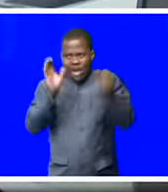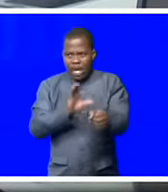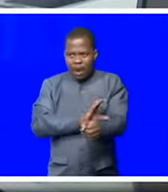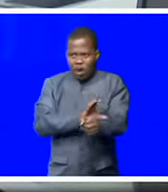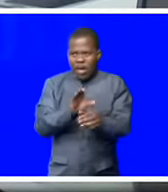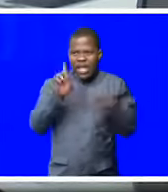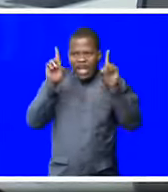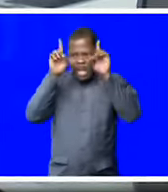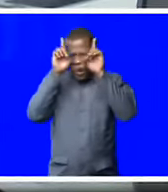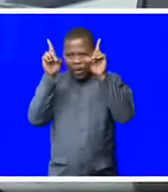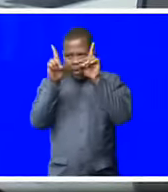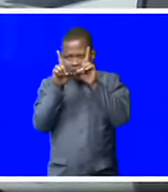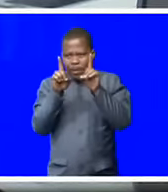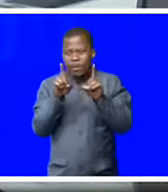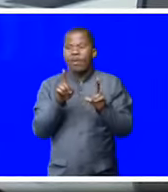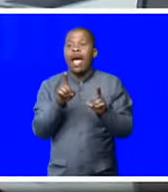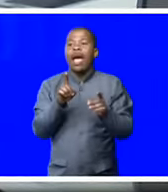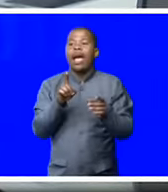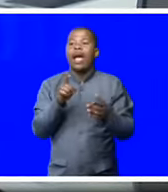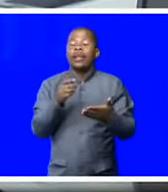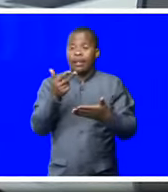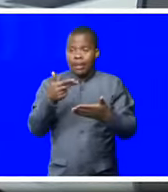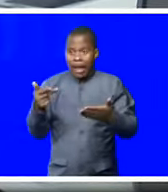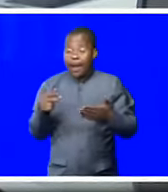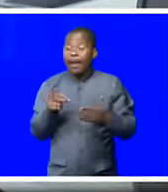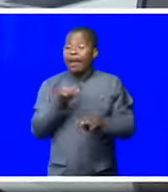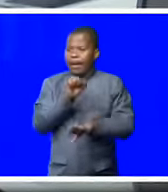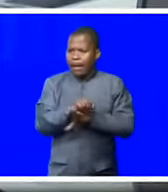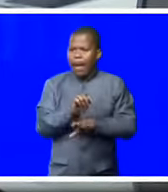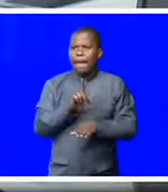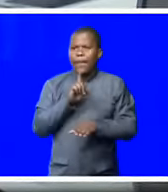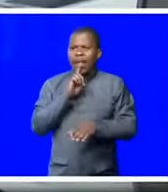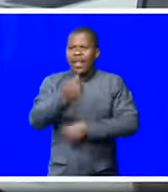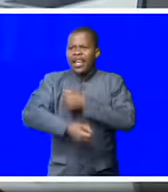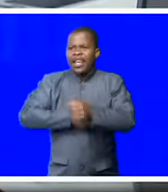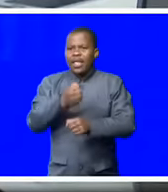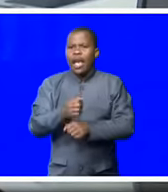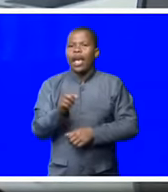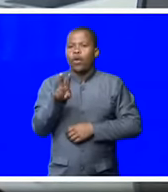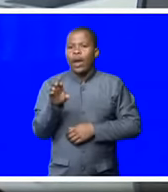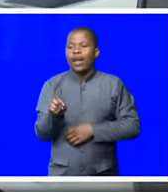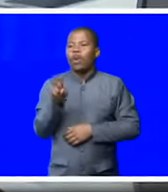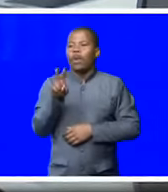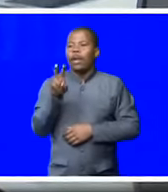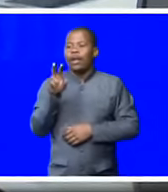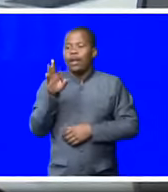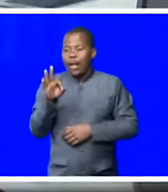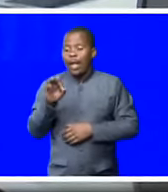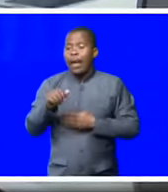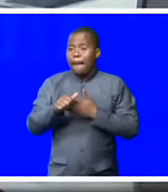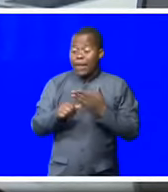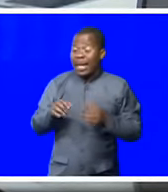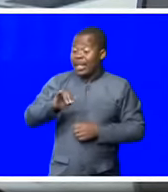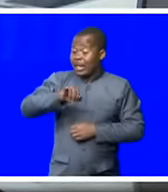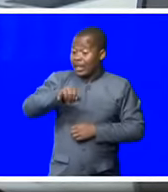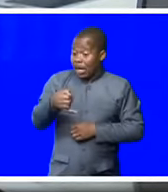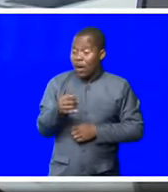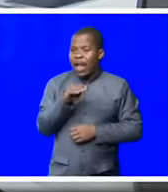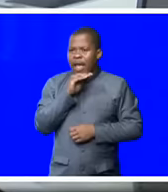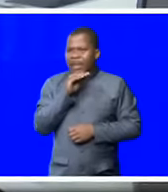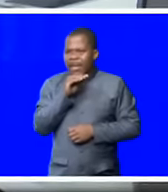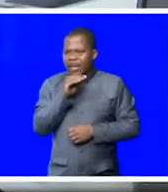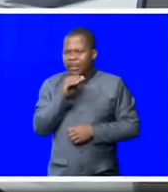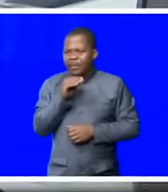January 2023 sekusethude kakhulu. Vele lokho sekubita ukuthi asesihlehlise